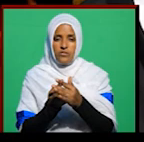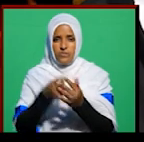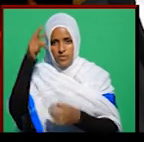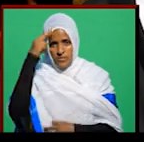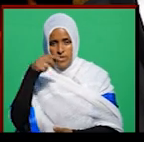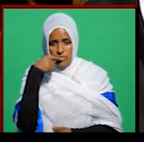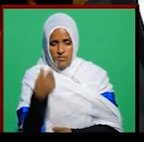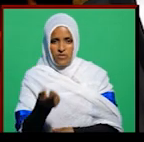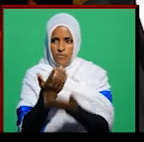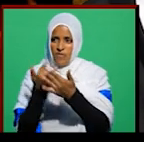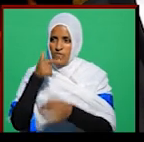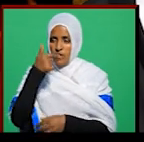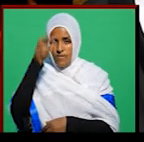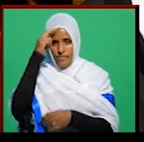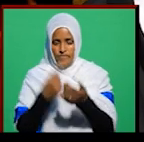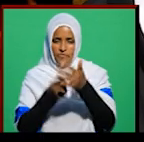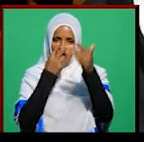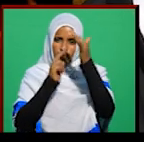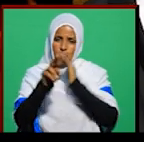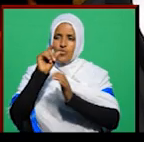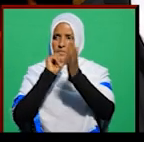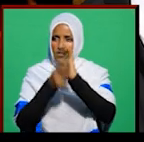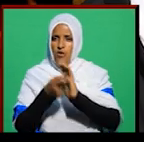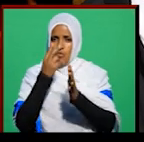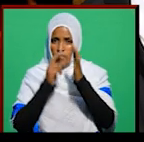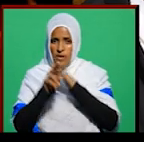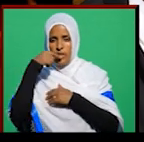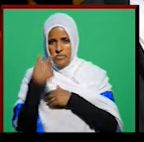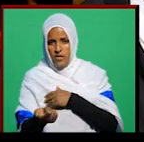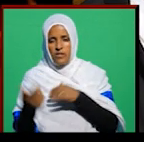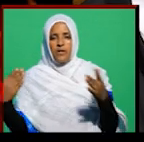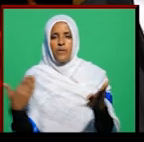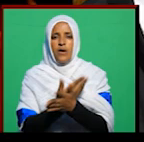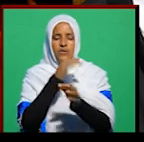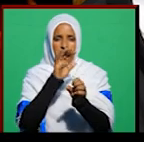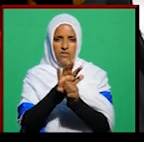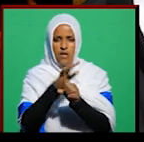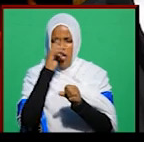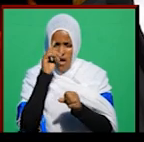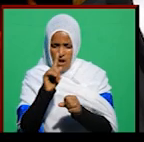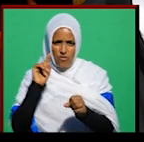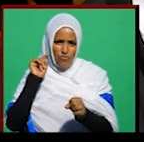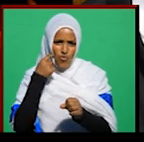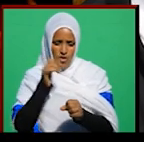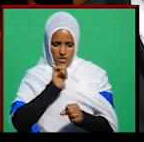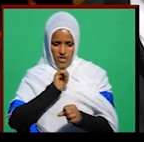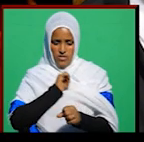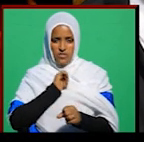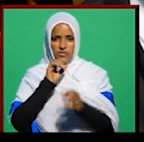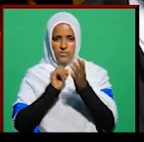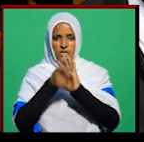መቼ ነው የተጀመረው? ቅድም እንዳልሁት ያው ትንቢቱና ምሳሌው በነቢያት ነው ብለናል። በሐዲስ ኪዳን አንዳችም